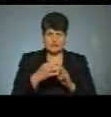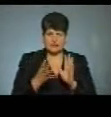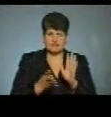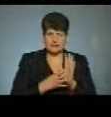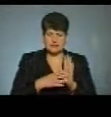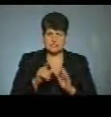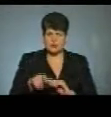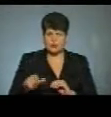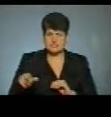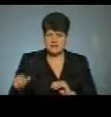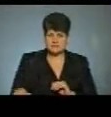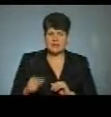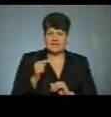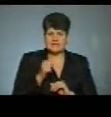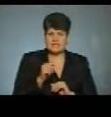519 осіб, із них